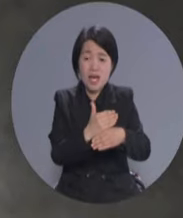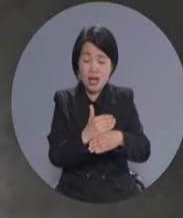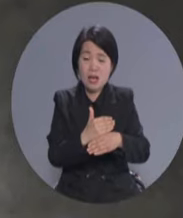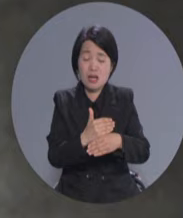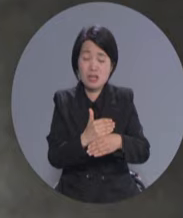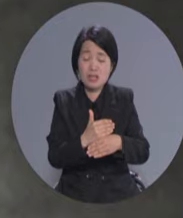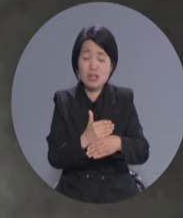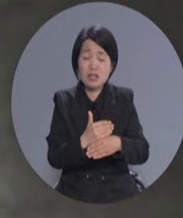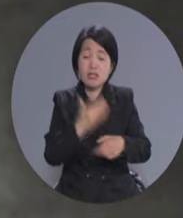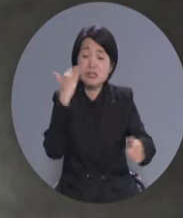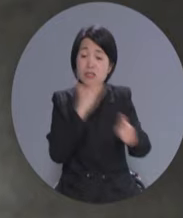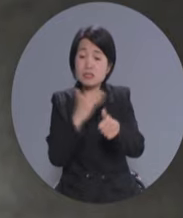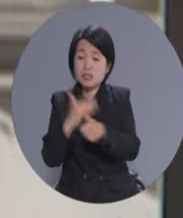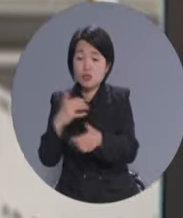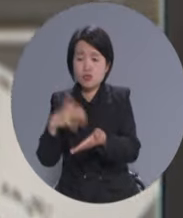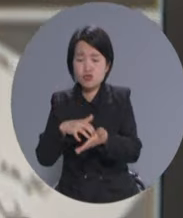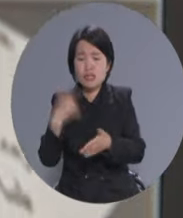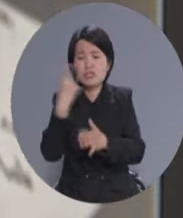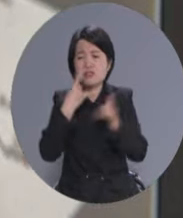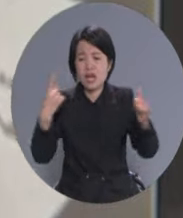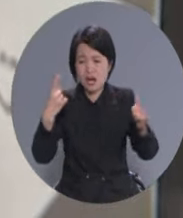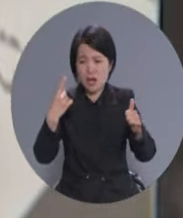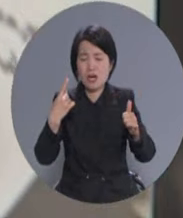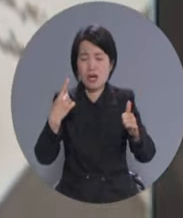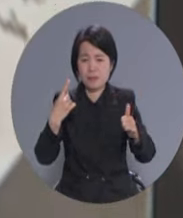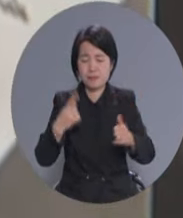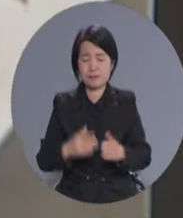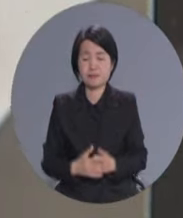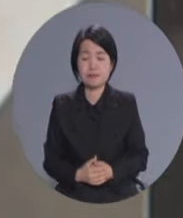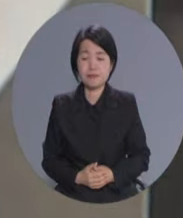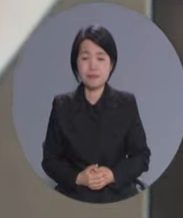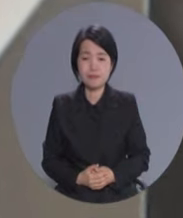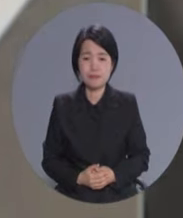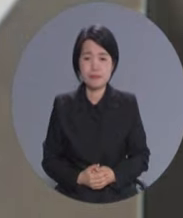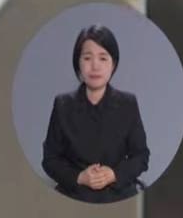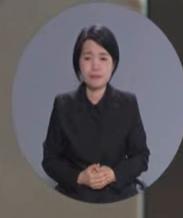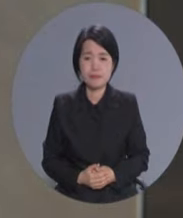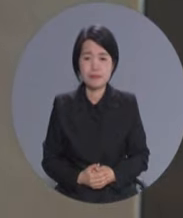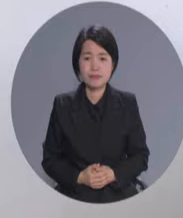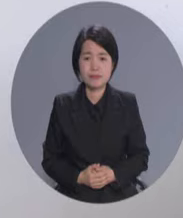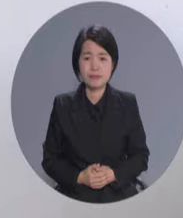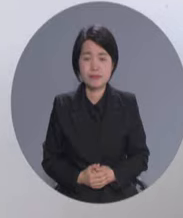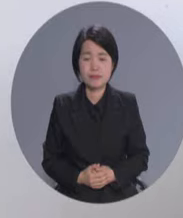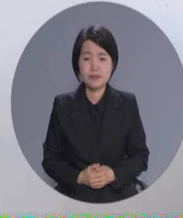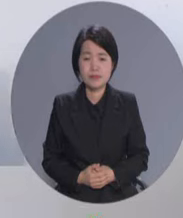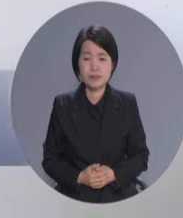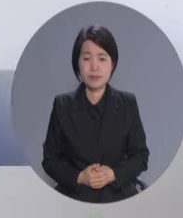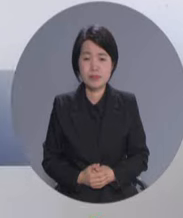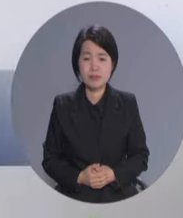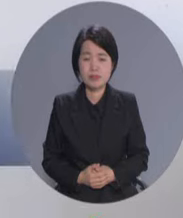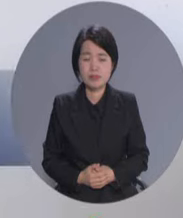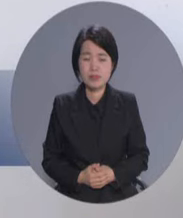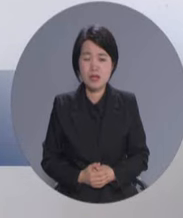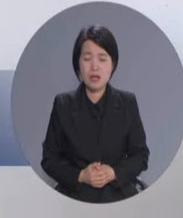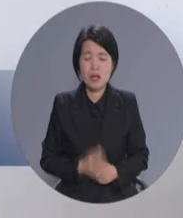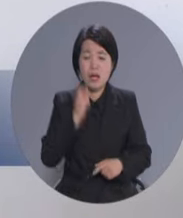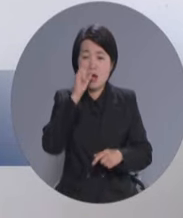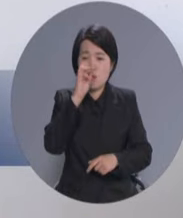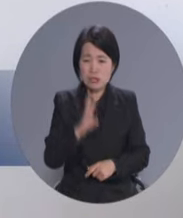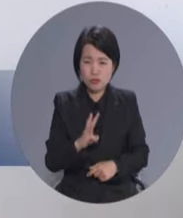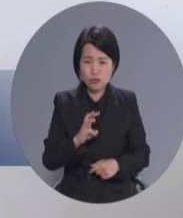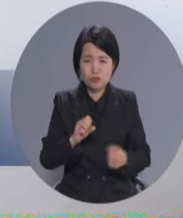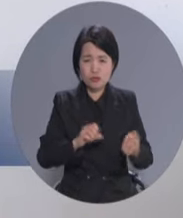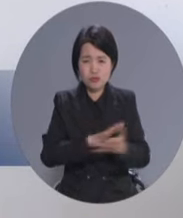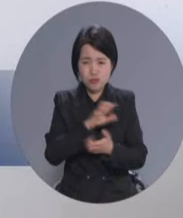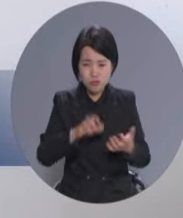그렇게 1천명이 넘는 언론인들이 직장을 잃은 것으로 추정되고 있습니다 어떻든 이것을 내야 되겠다 하는